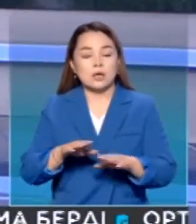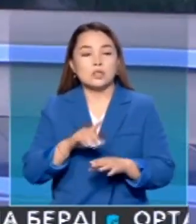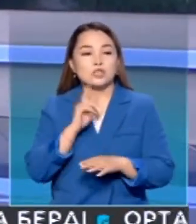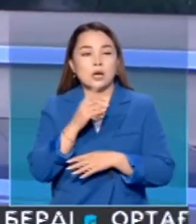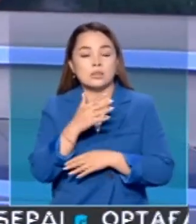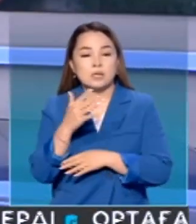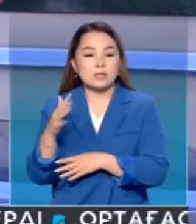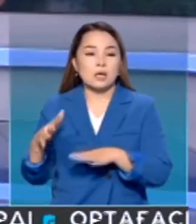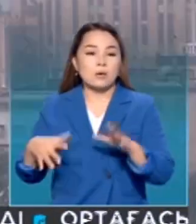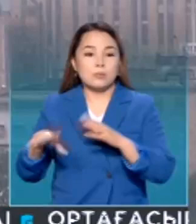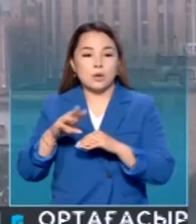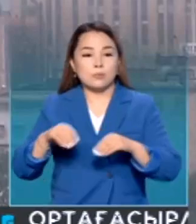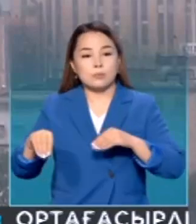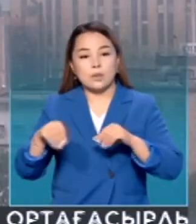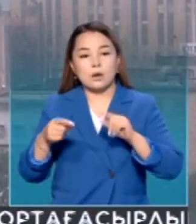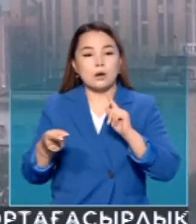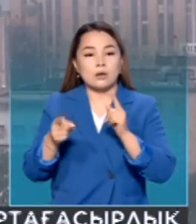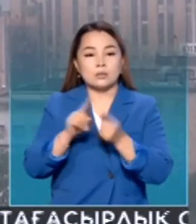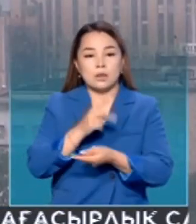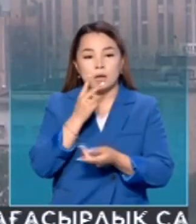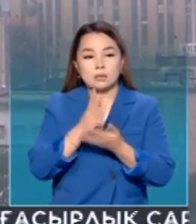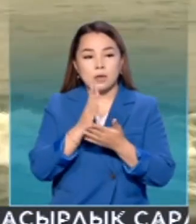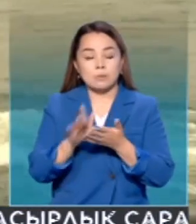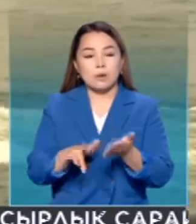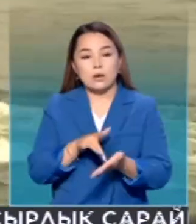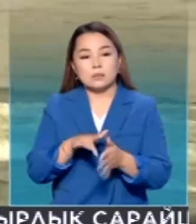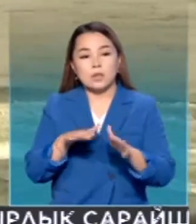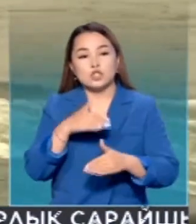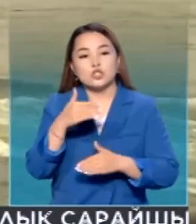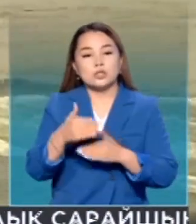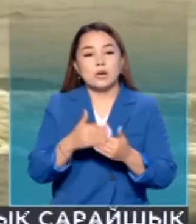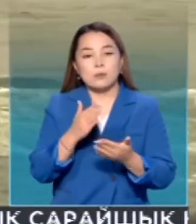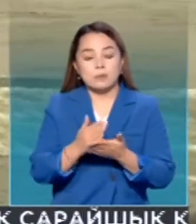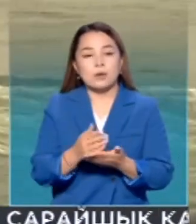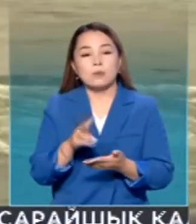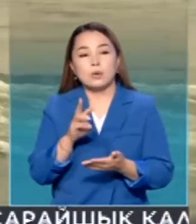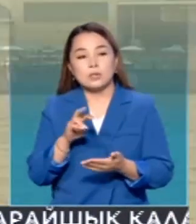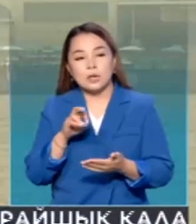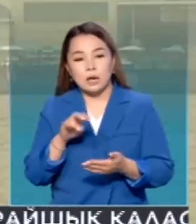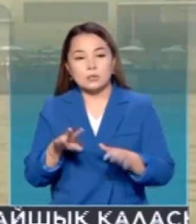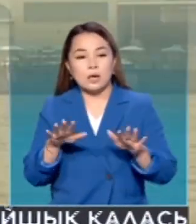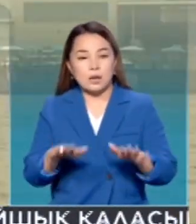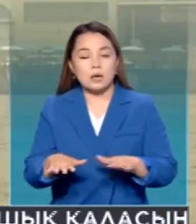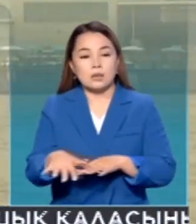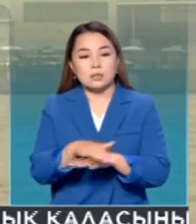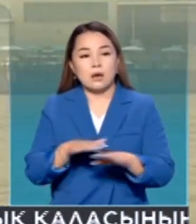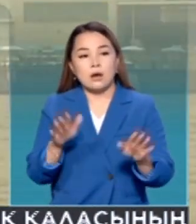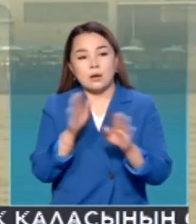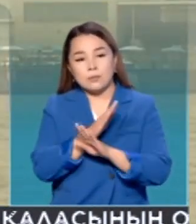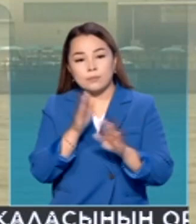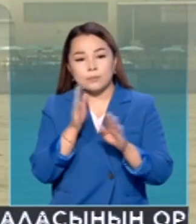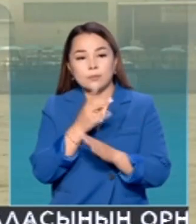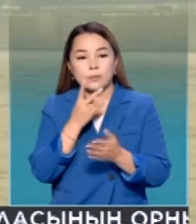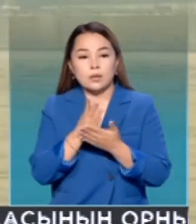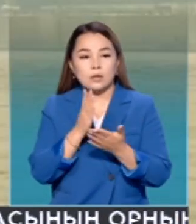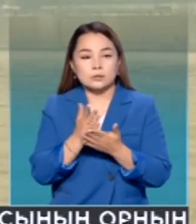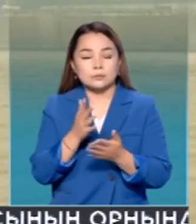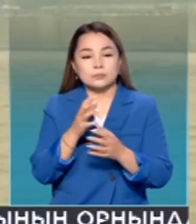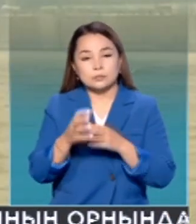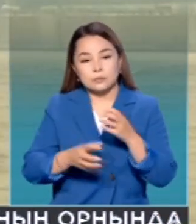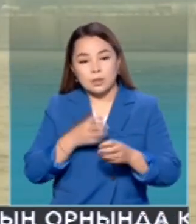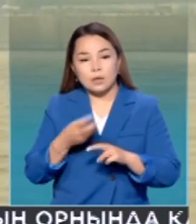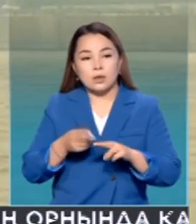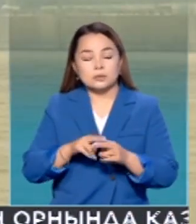Ал лапылдаған жалының түтіні қалаларға жетіп жатыр. Солардың бірі Монреал, әлемнің ауасы ең қатты ластанған